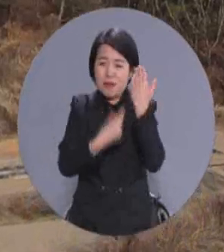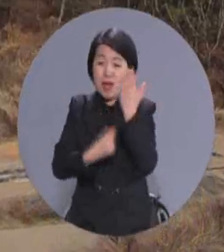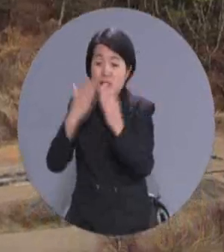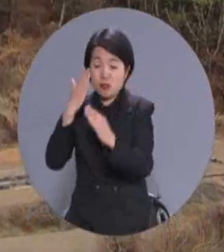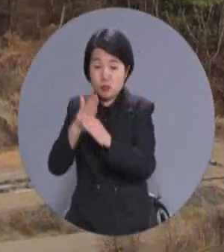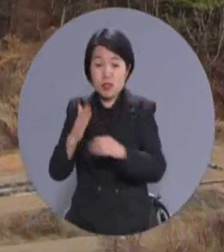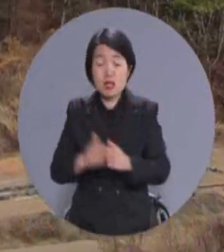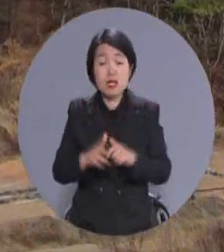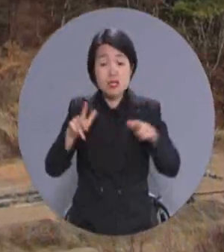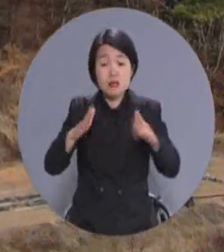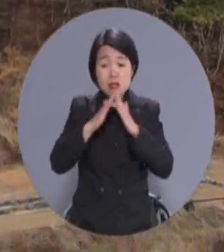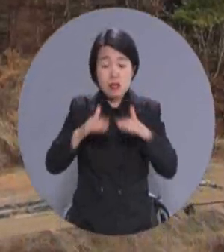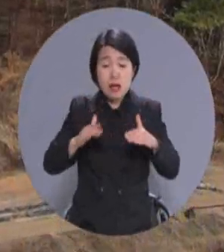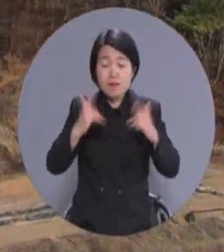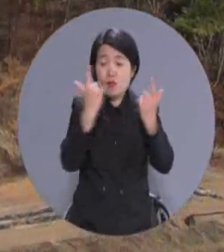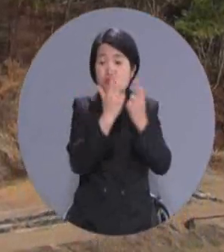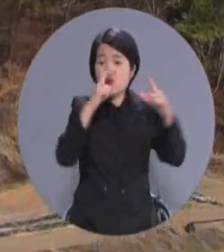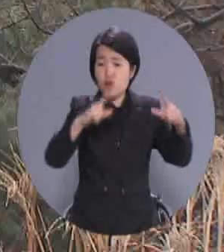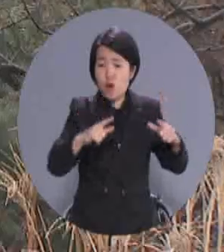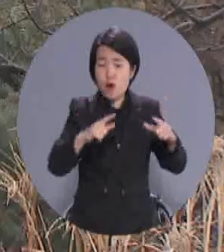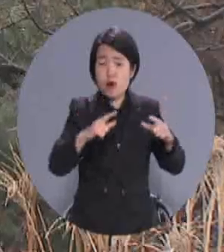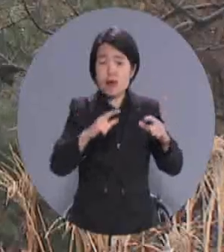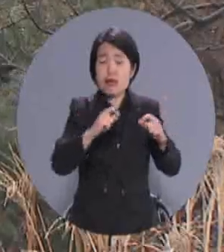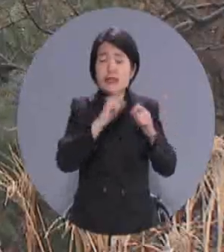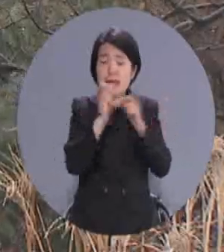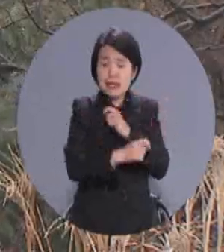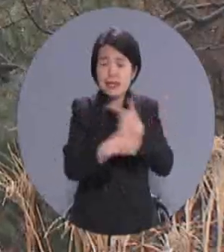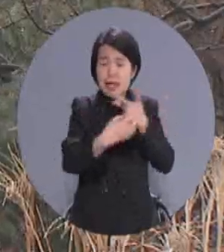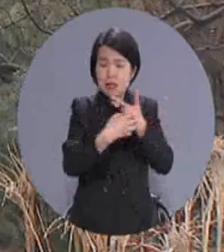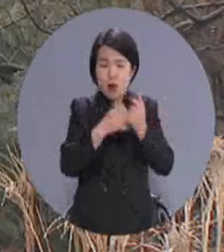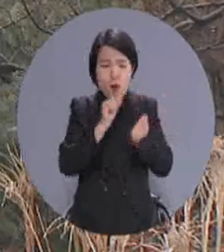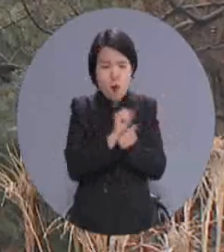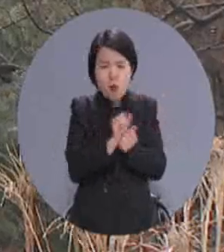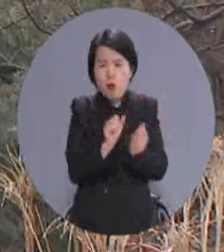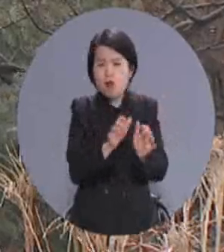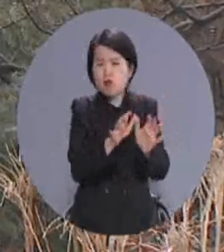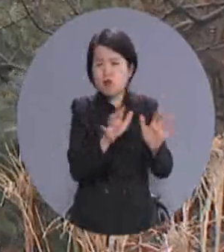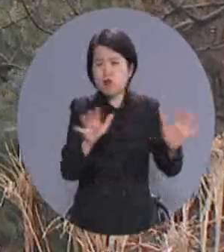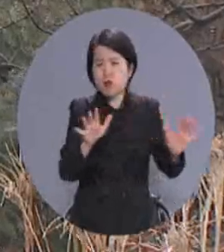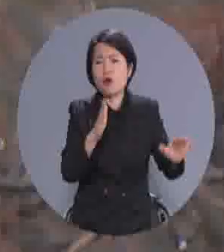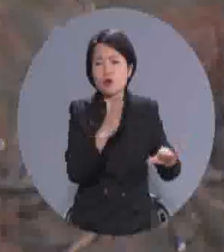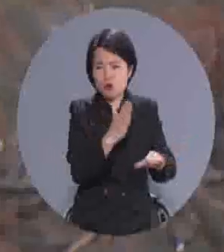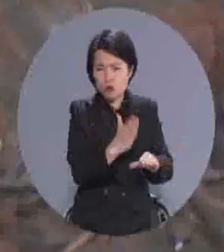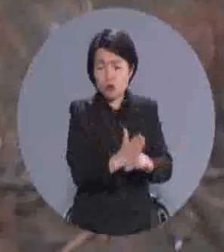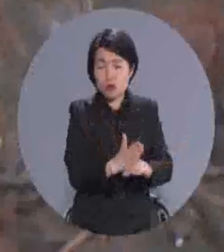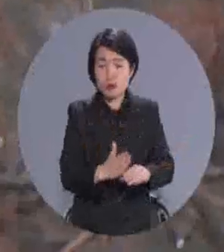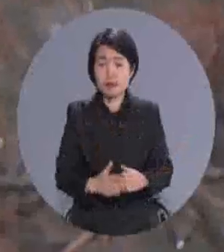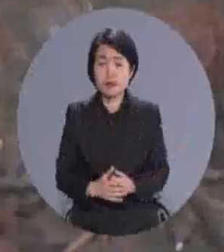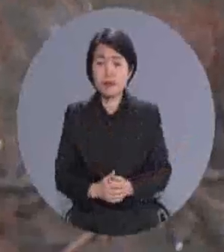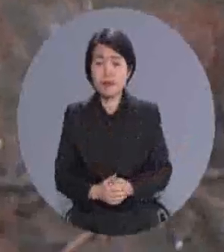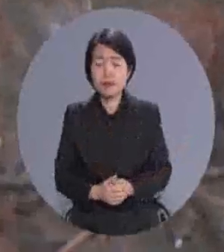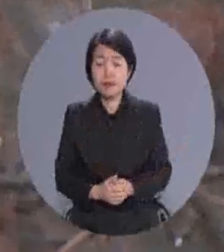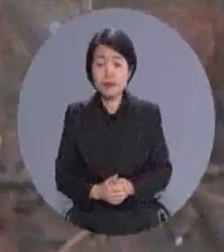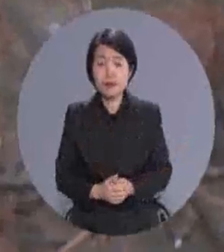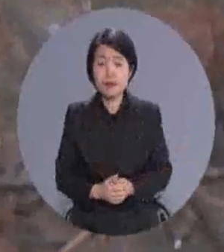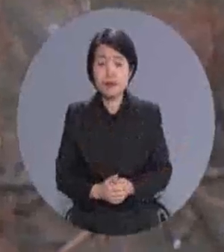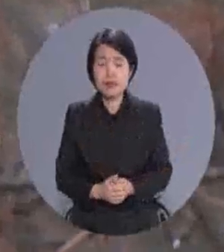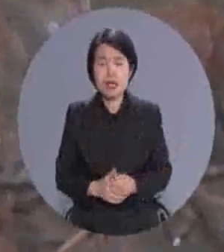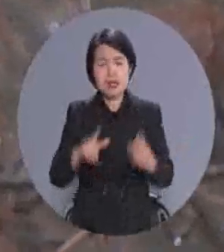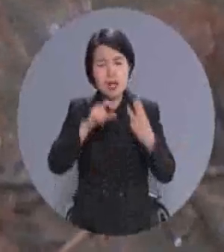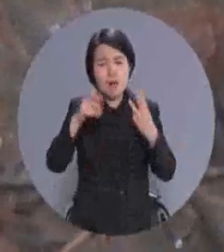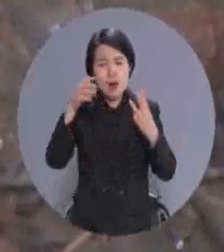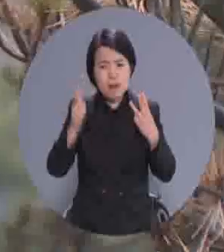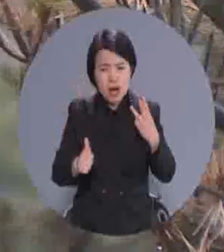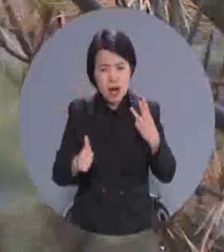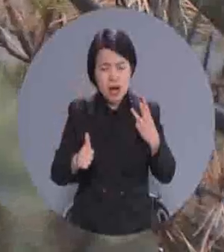재선충병은 현재 전남 북부권인 장성과 나주 등 지역으로까지 점차 확산하는 추세입니다. 다음 달 말이